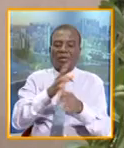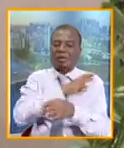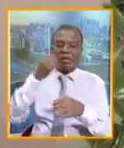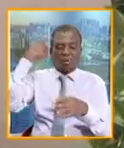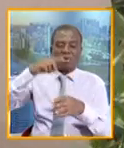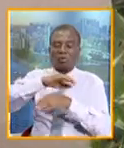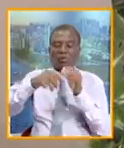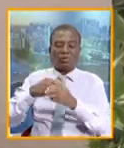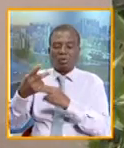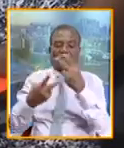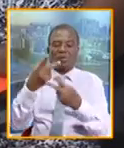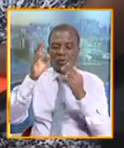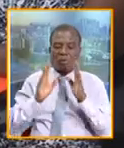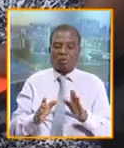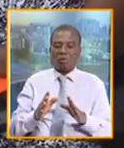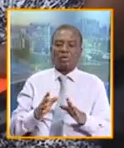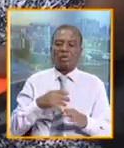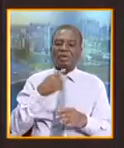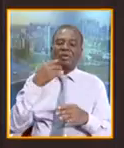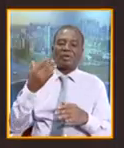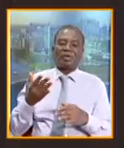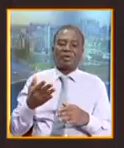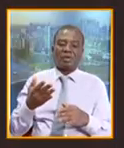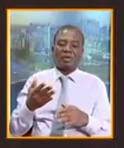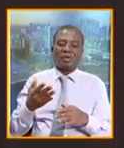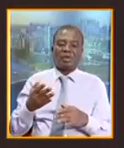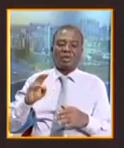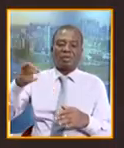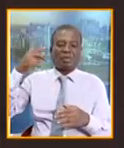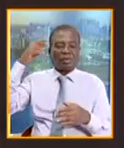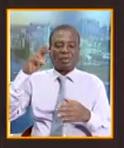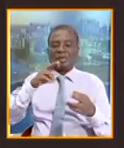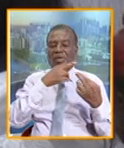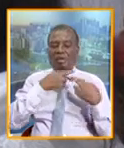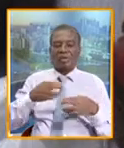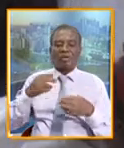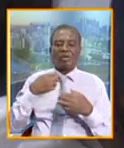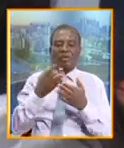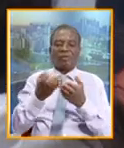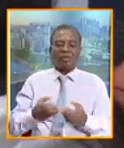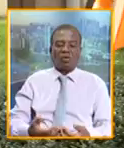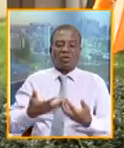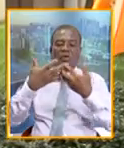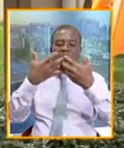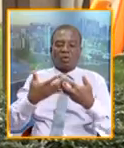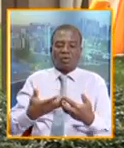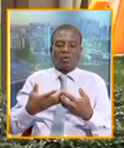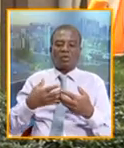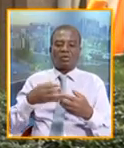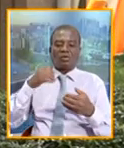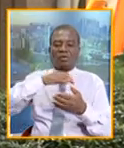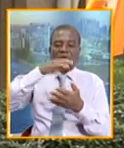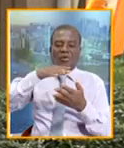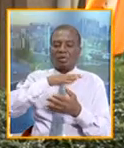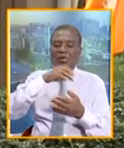pour tout visiteur. Indira Domingo, la première responsable, entend promouvoir davantage ce